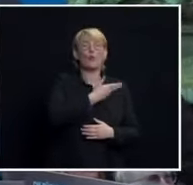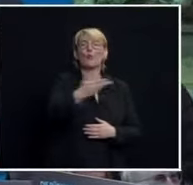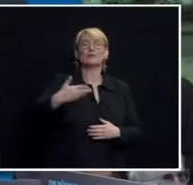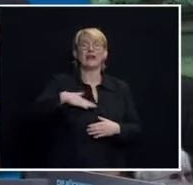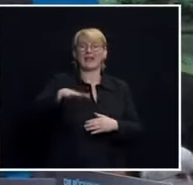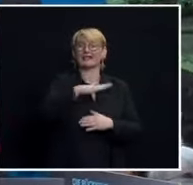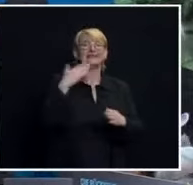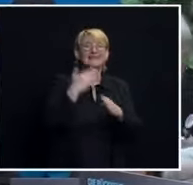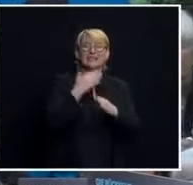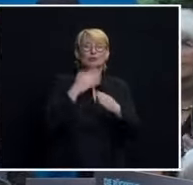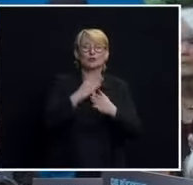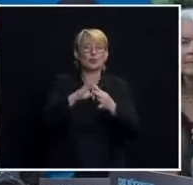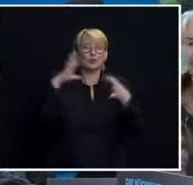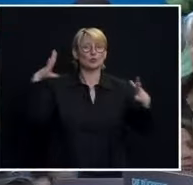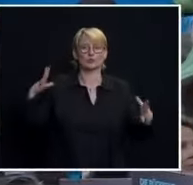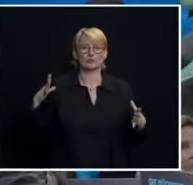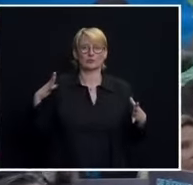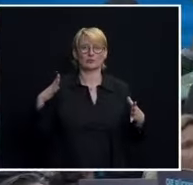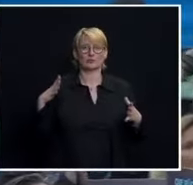Land.